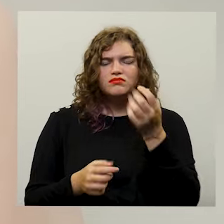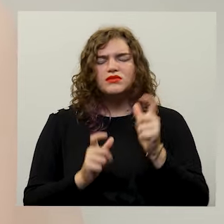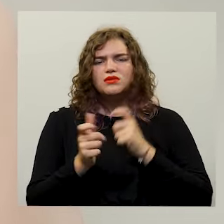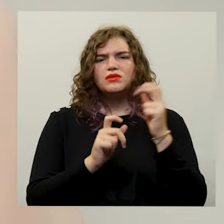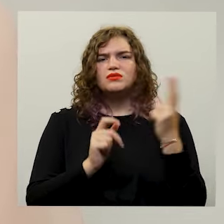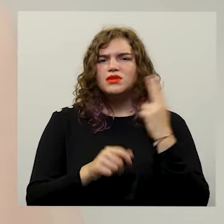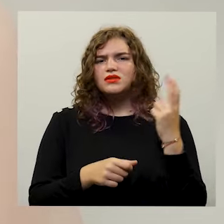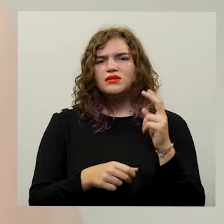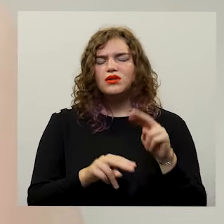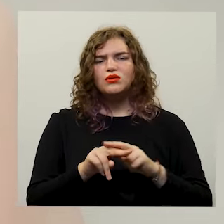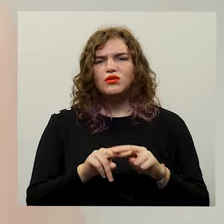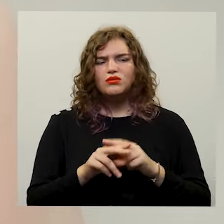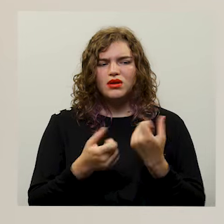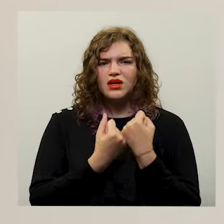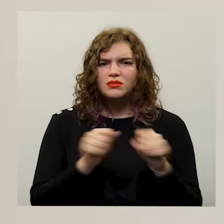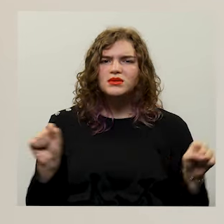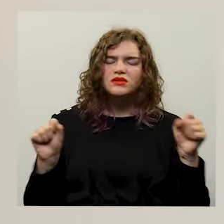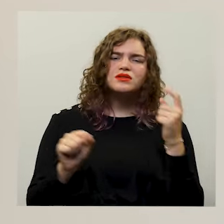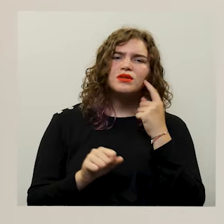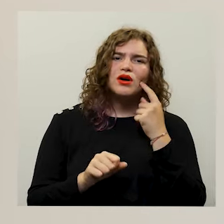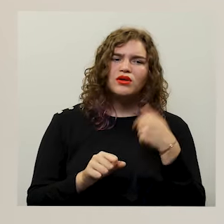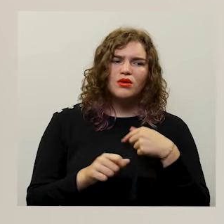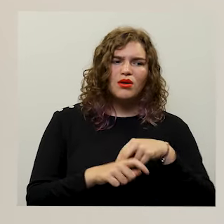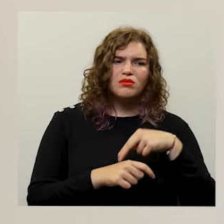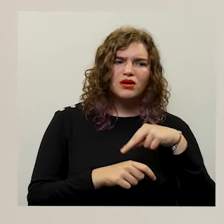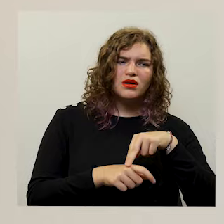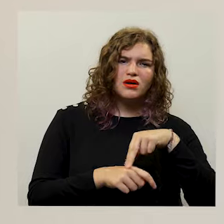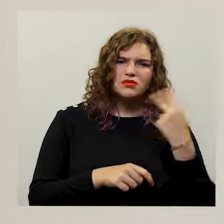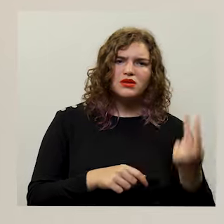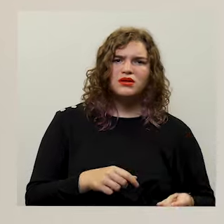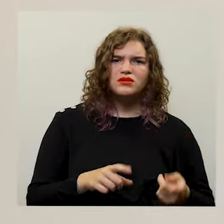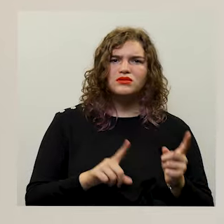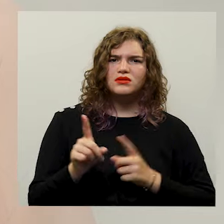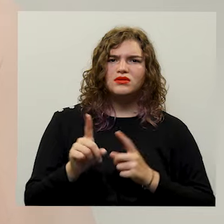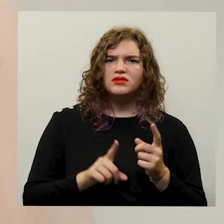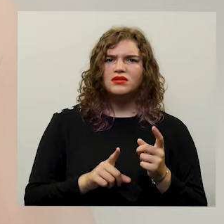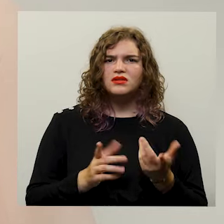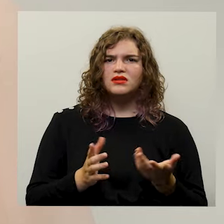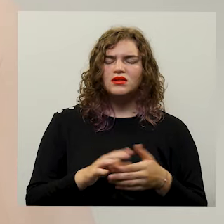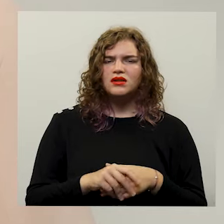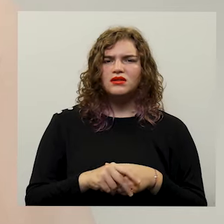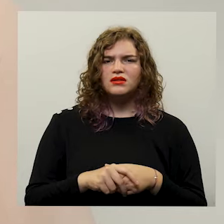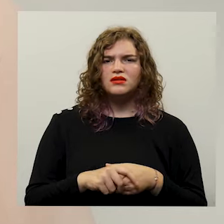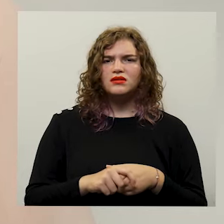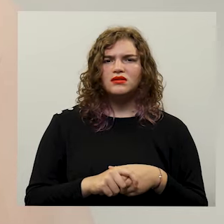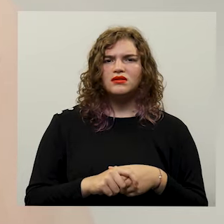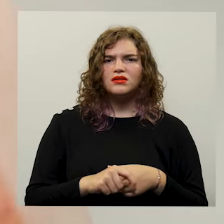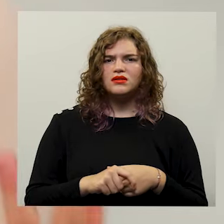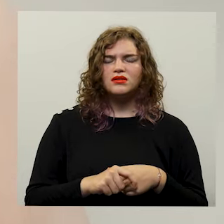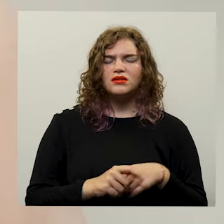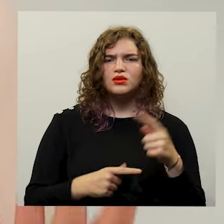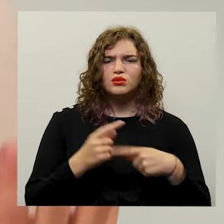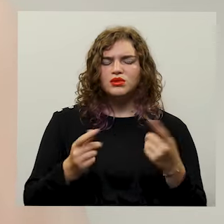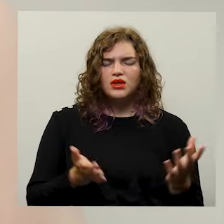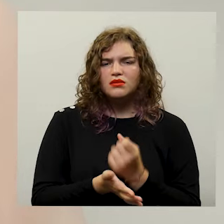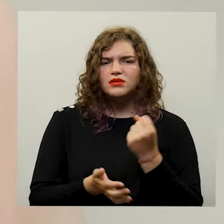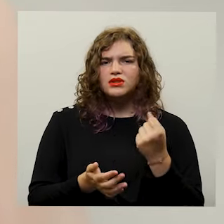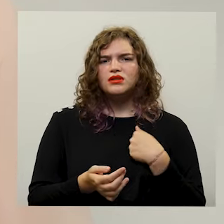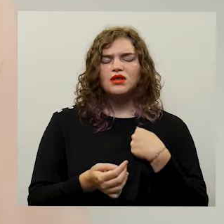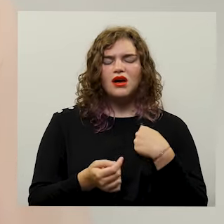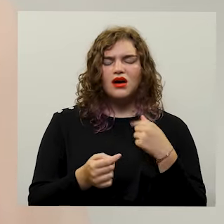Dumnezeu și cum Dumnezeu m-a eliberat și acum să audă că eu am căzut și asta. Doamne, dar după ce am câștigat, am